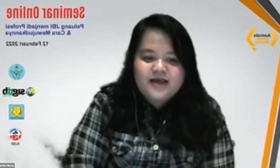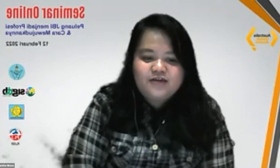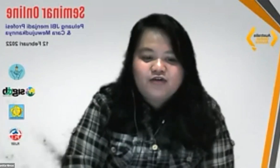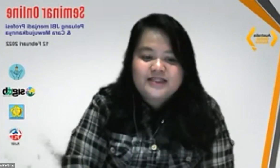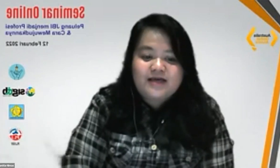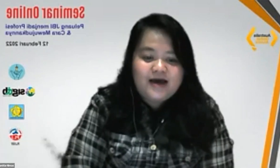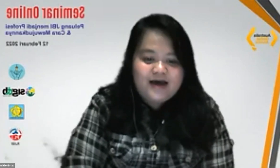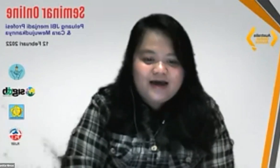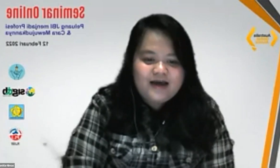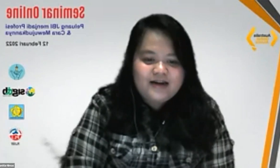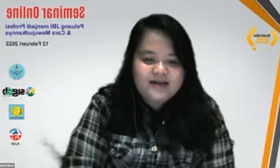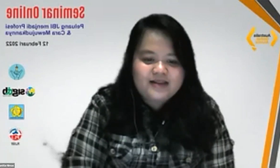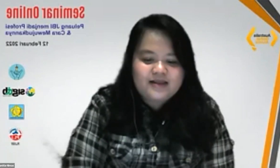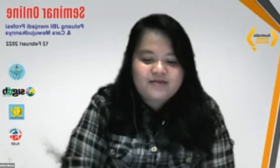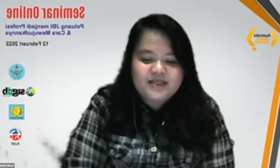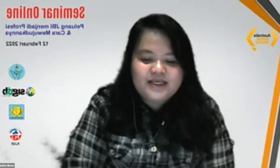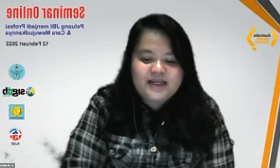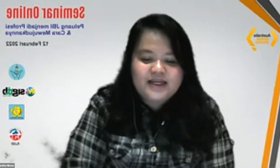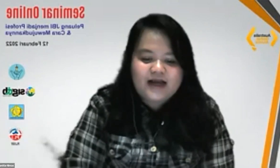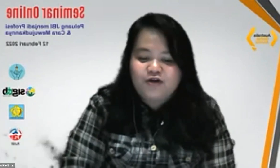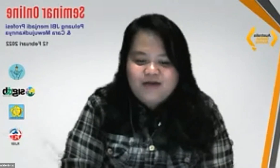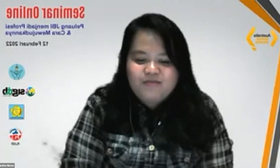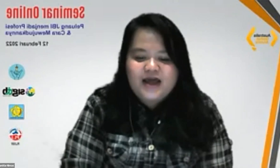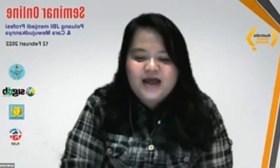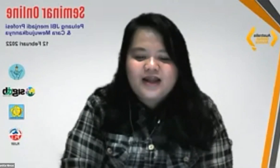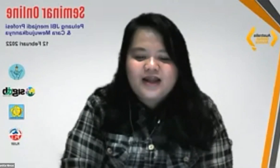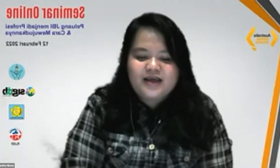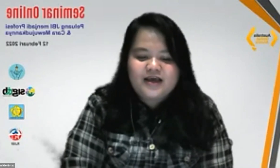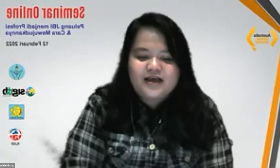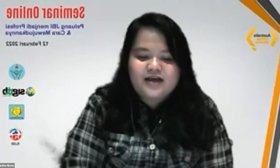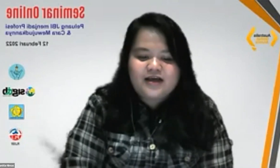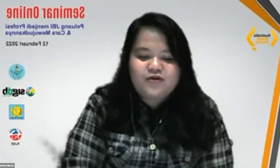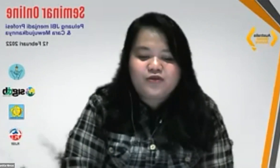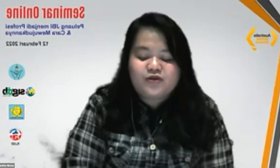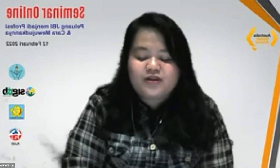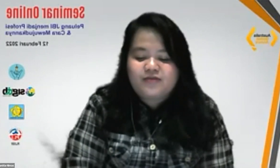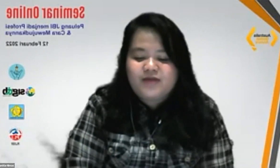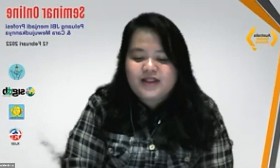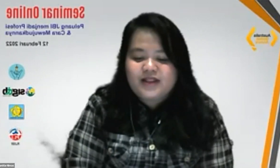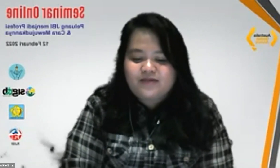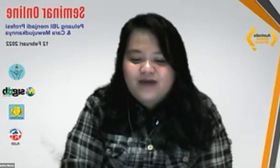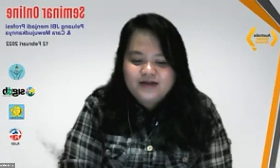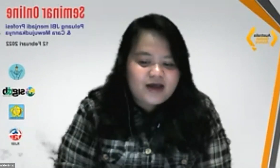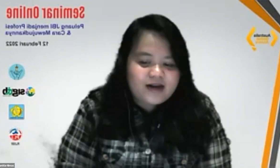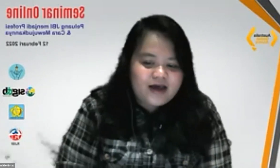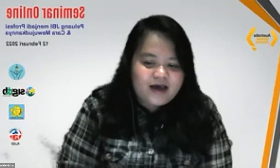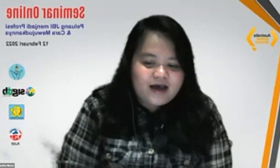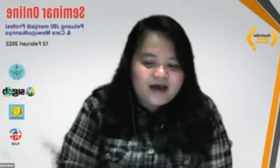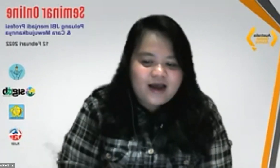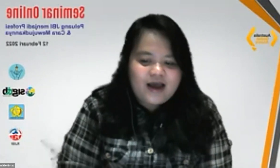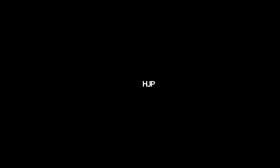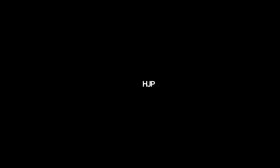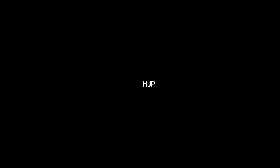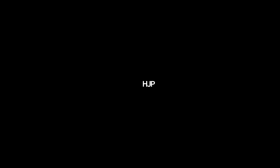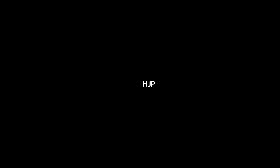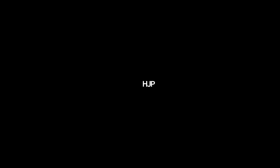informasi tambahan menyediakan rumah doorprize menarik untuk teman-teman caranya bagaimana